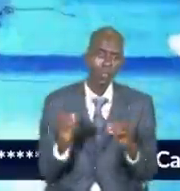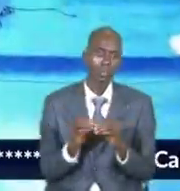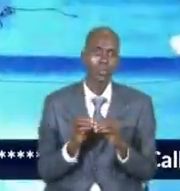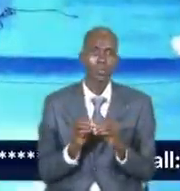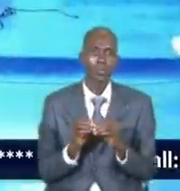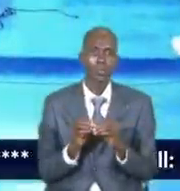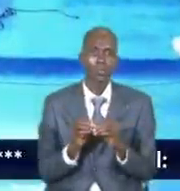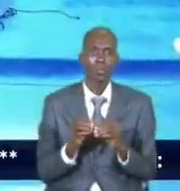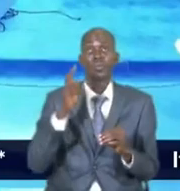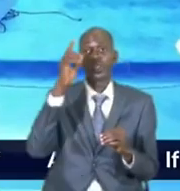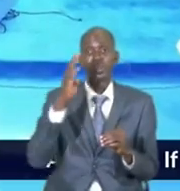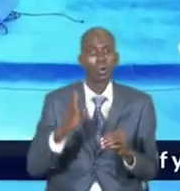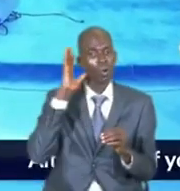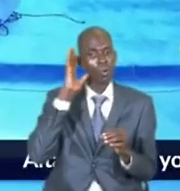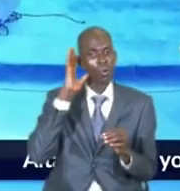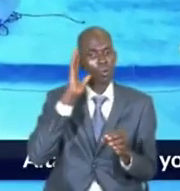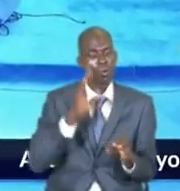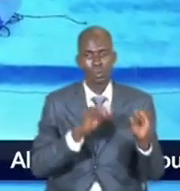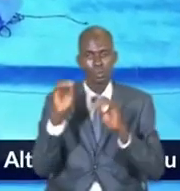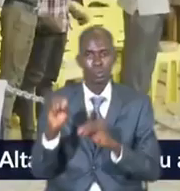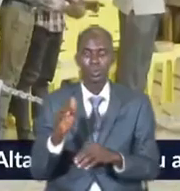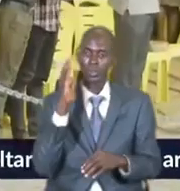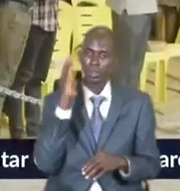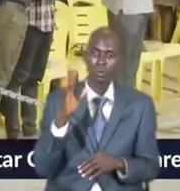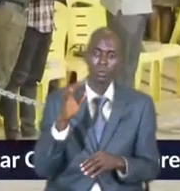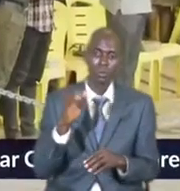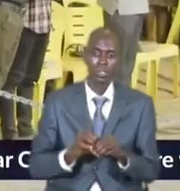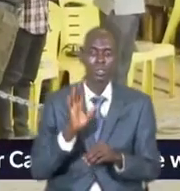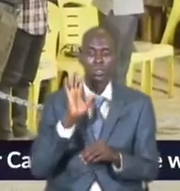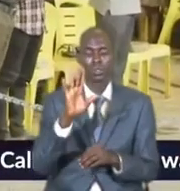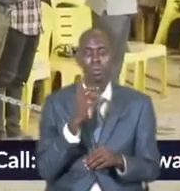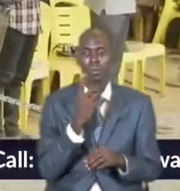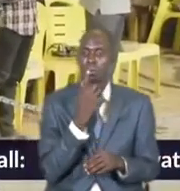Onye nwe anyị ga-ewere akụkụ toti n'ọnụ gị.